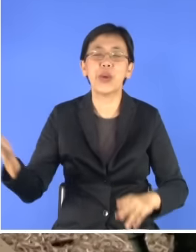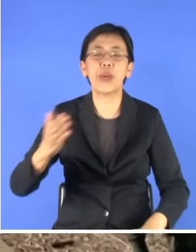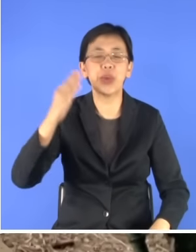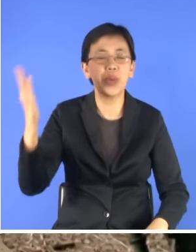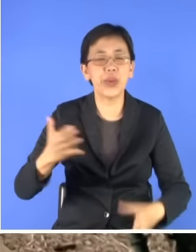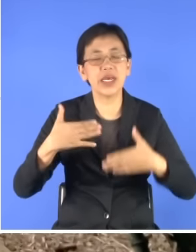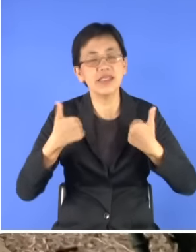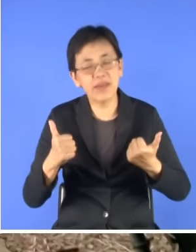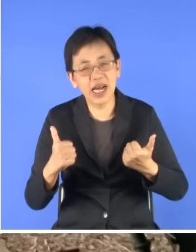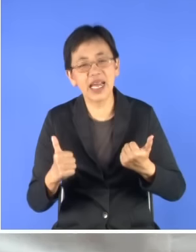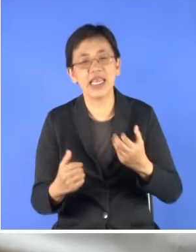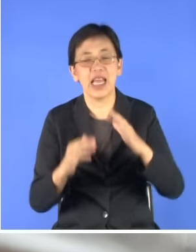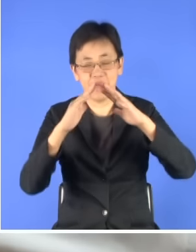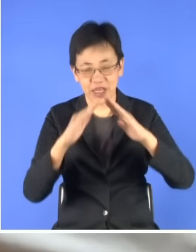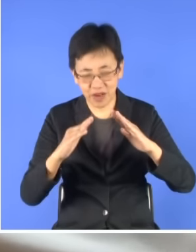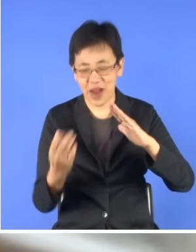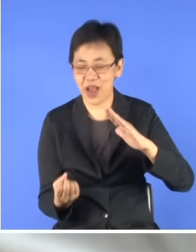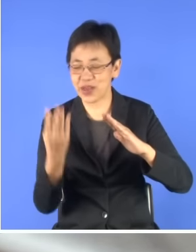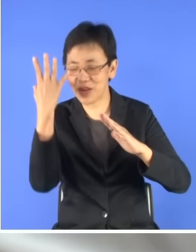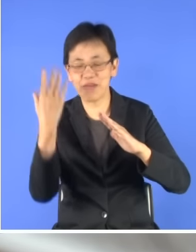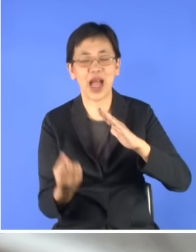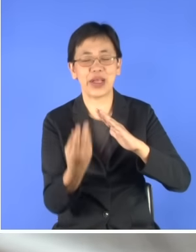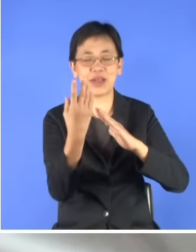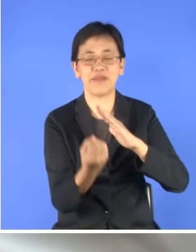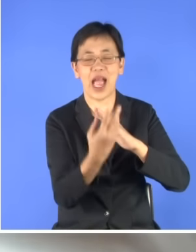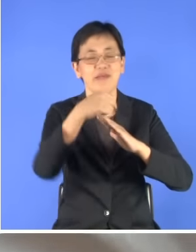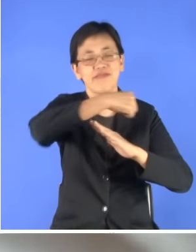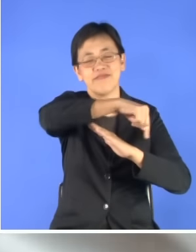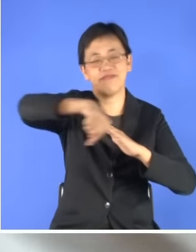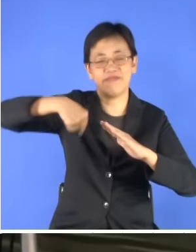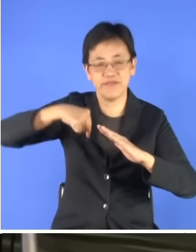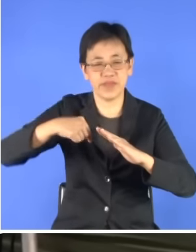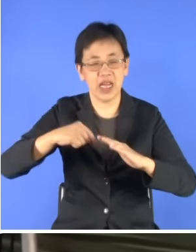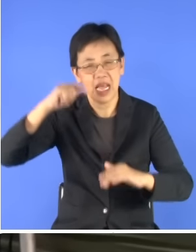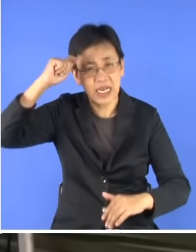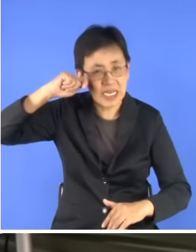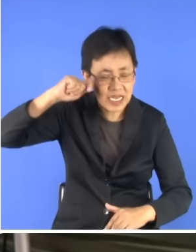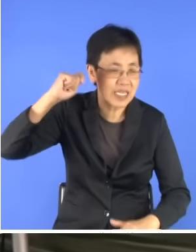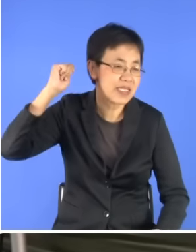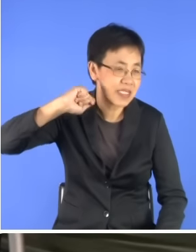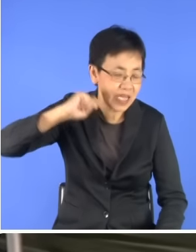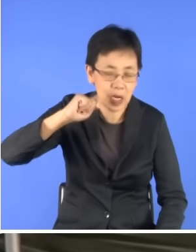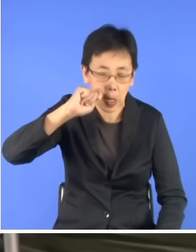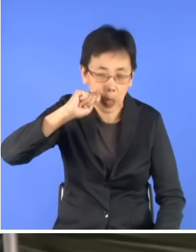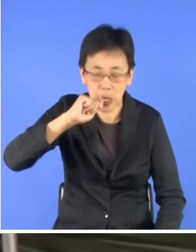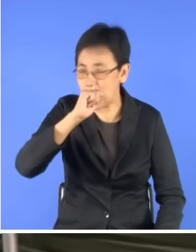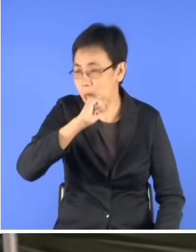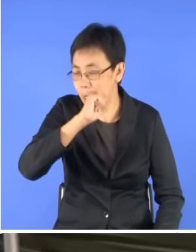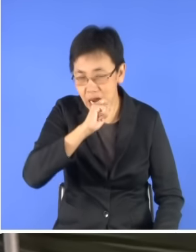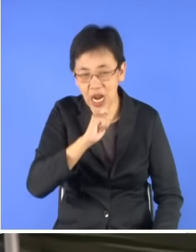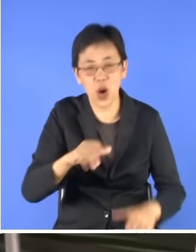างๆก็มีต้นไม้ใบบังเนี่ยลุงเตี้ยเนี่ยตัดผมอย่างดีพอกันเสร็จกันหนวดกันเขาเสร็จนวดอีกต่างห